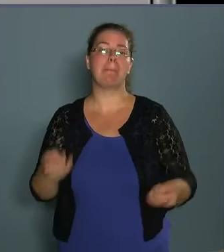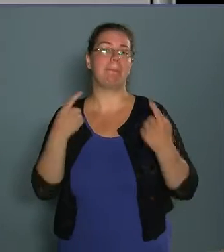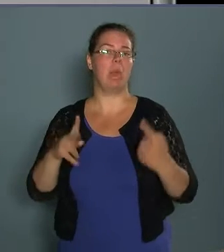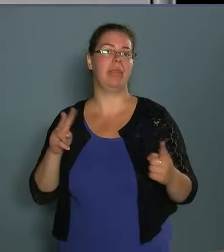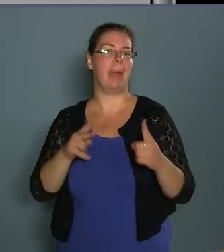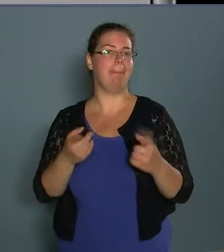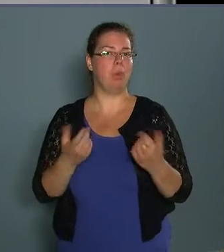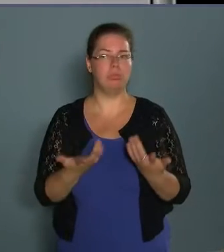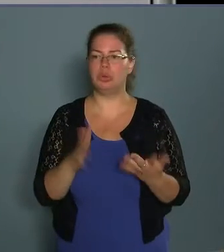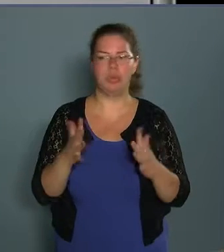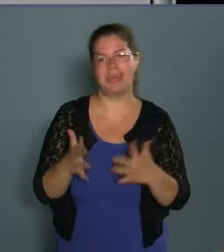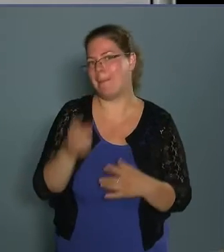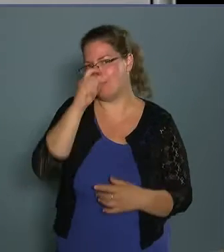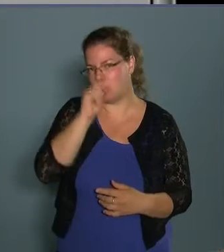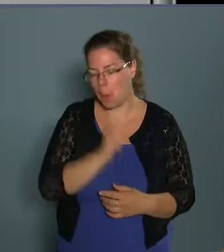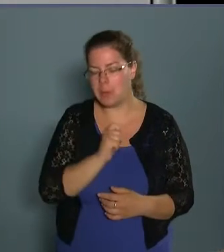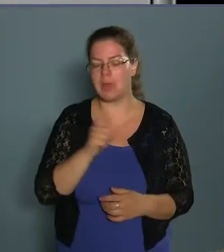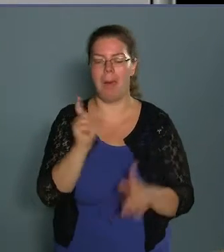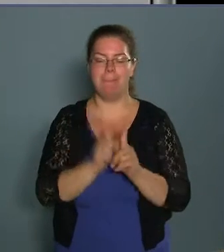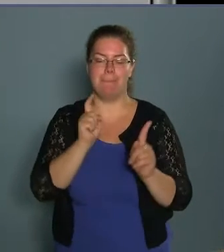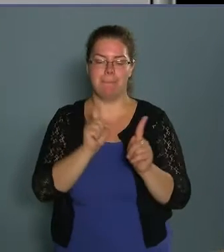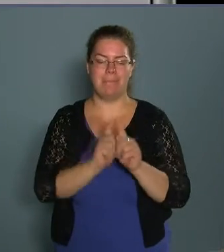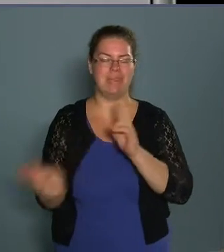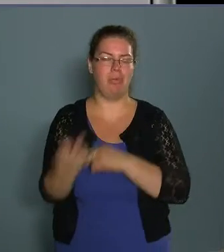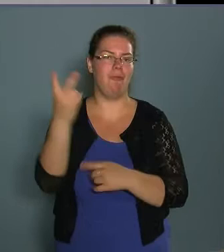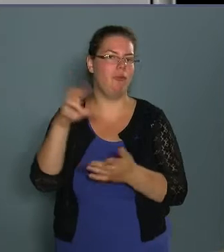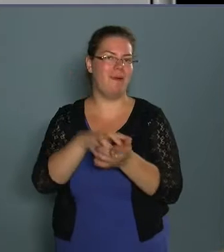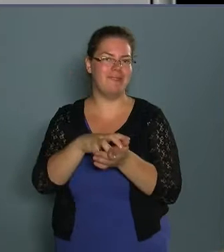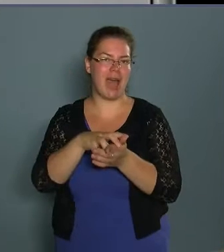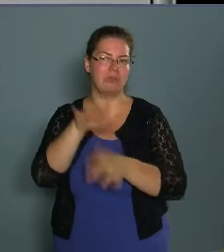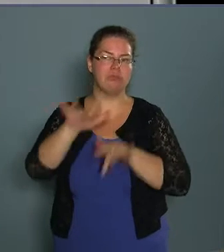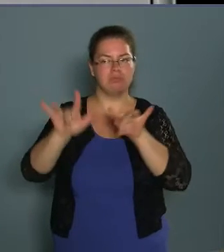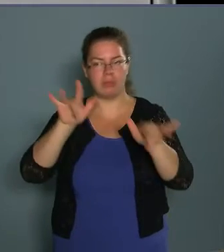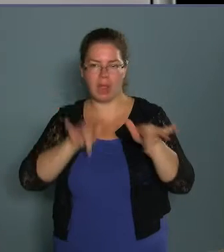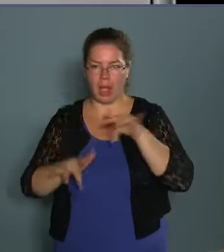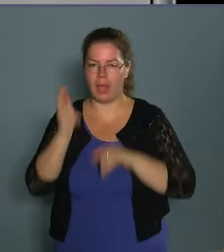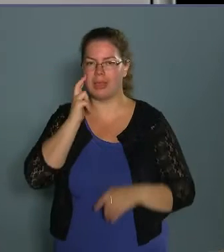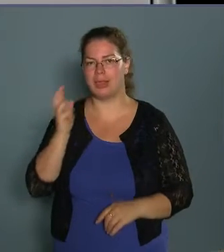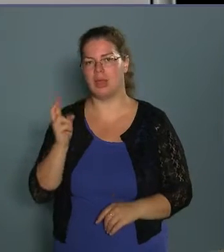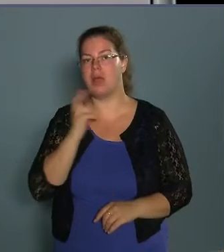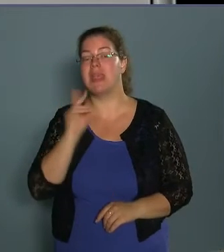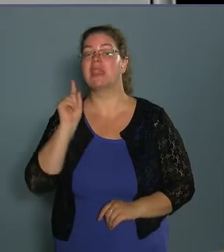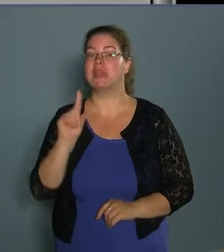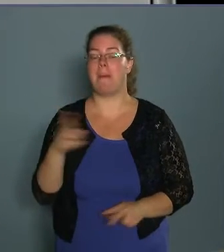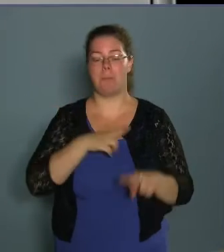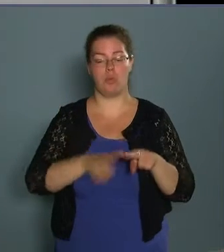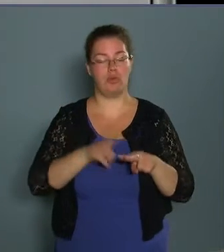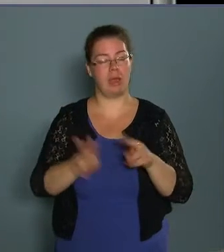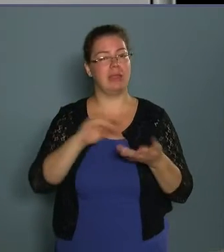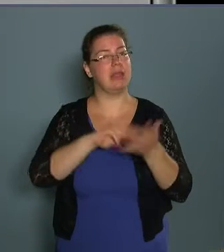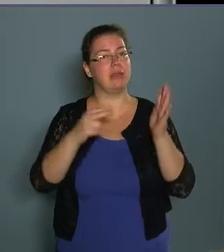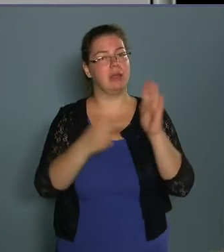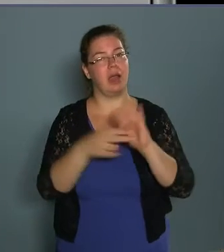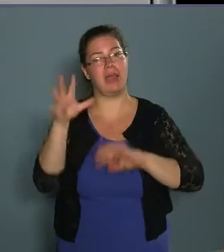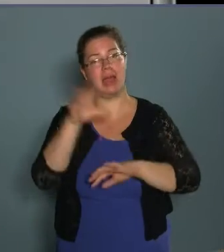ebből a szempontból nem rosszabb, mint a főváros jó néhány intézménye, de műszaki,